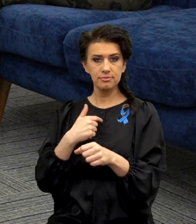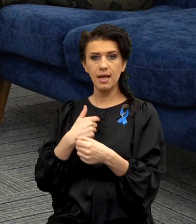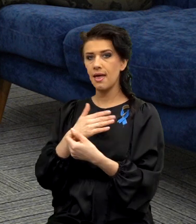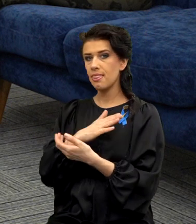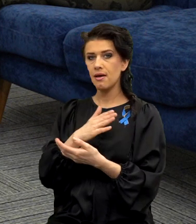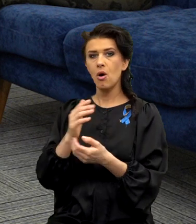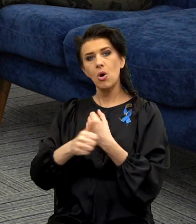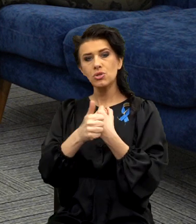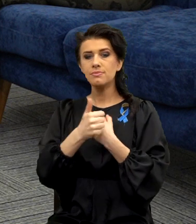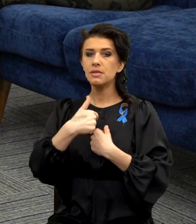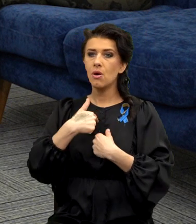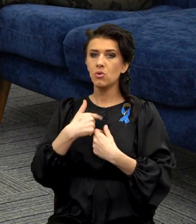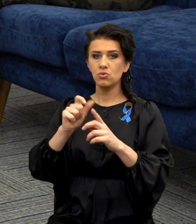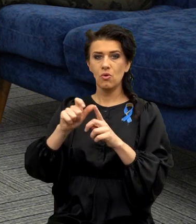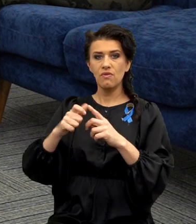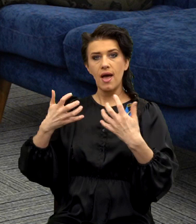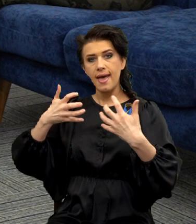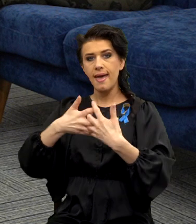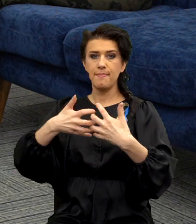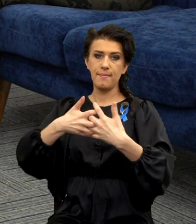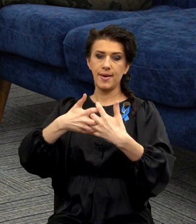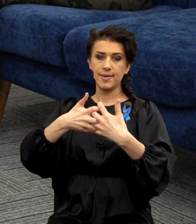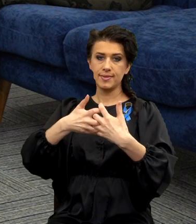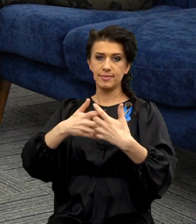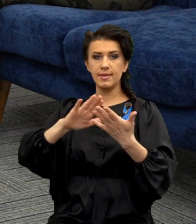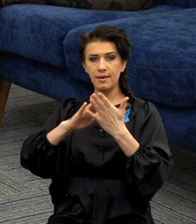się na to, co dana osoba, którą chce wesprzeć